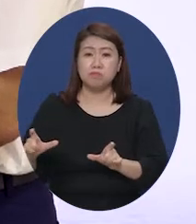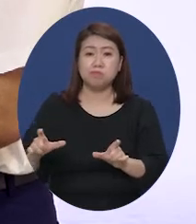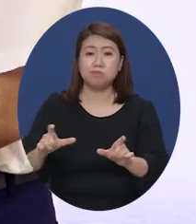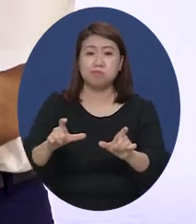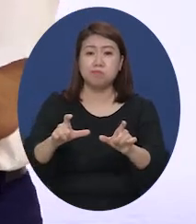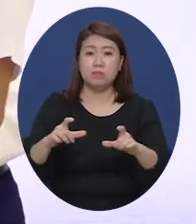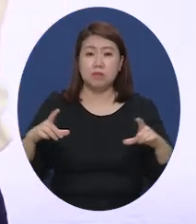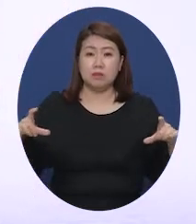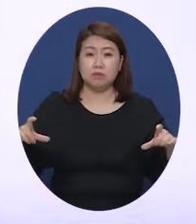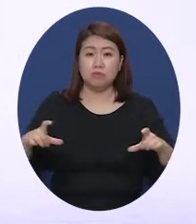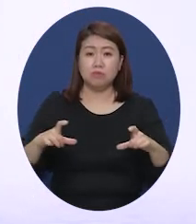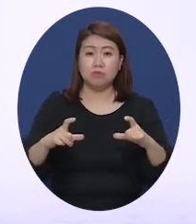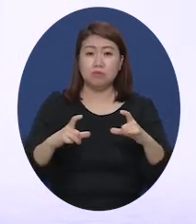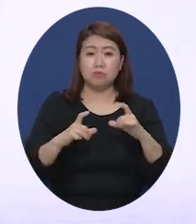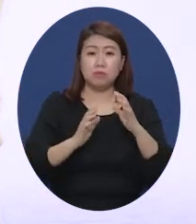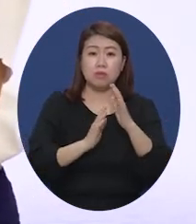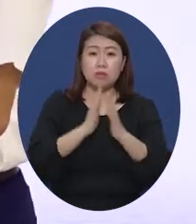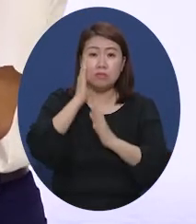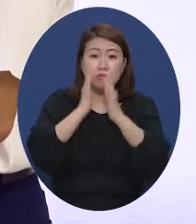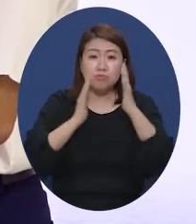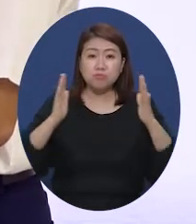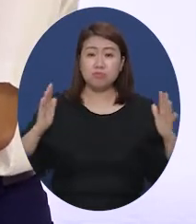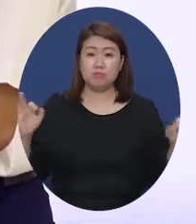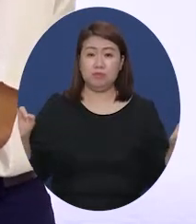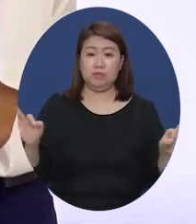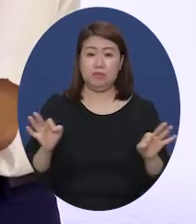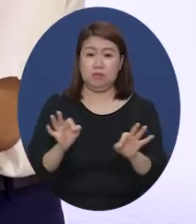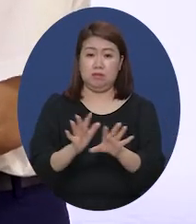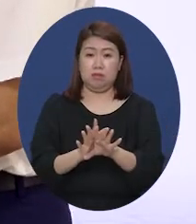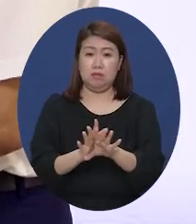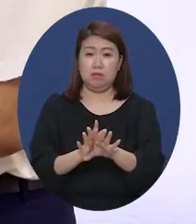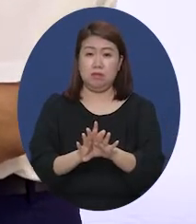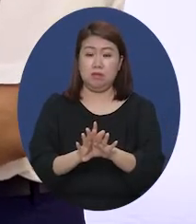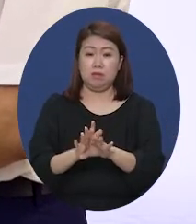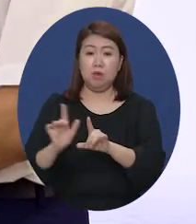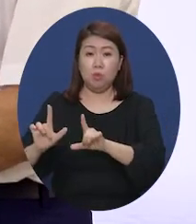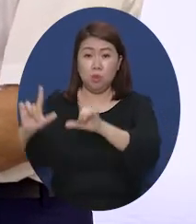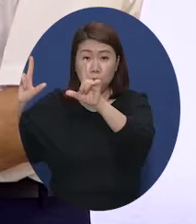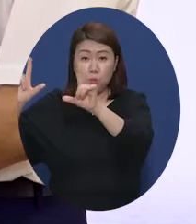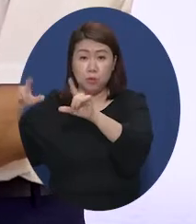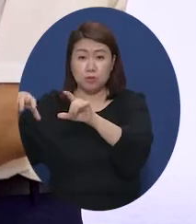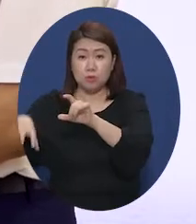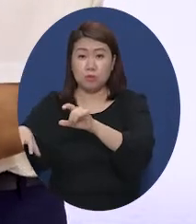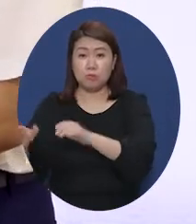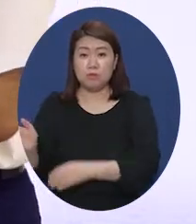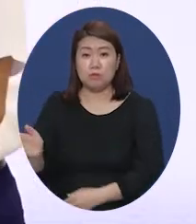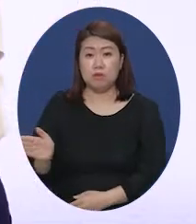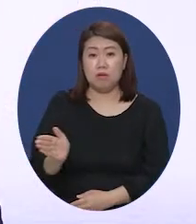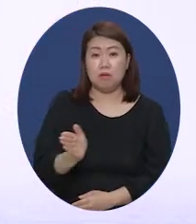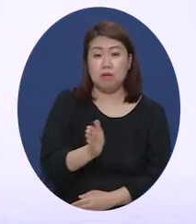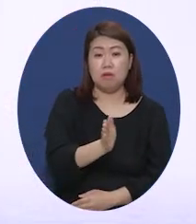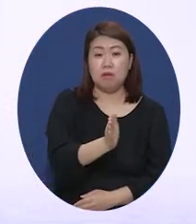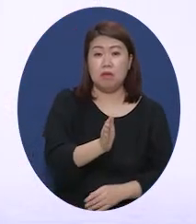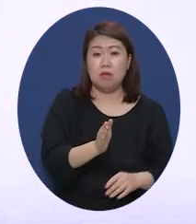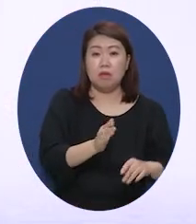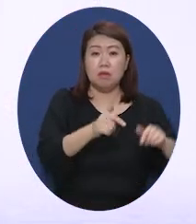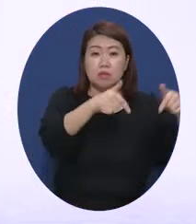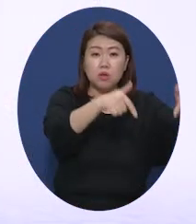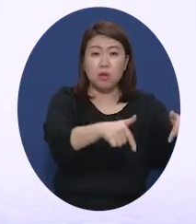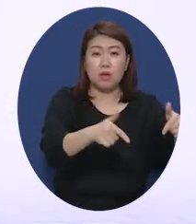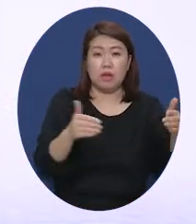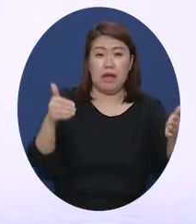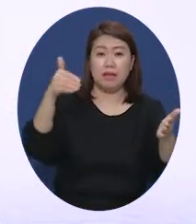그리고 개간이 돼서 아마존 숲이 없어지는, 그러니까 이쪽이 동쪽입니다. 이쪽이 대서양 쪽이고 이쪽에서부터 안데스 산맥이